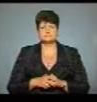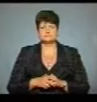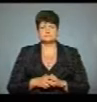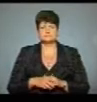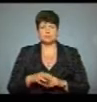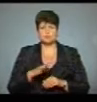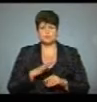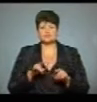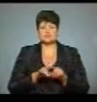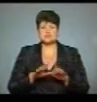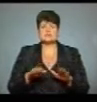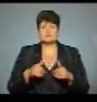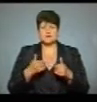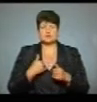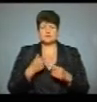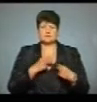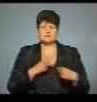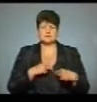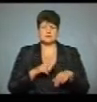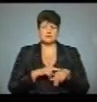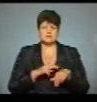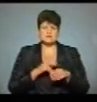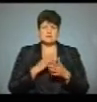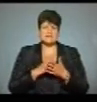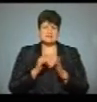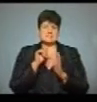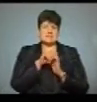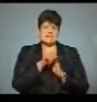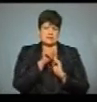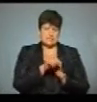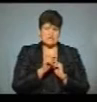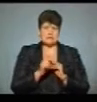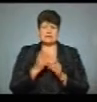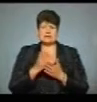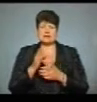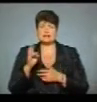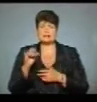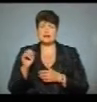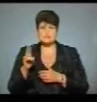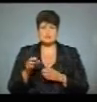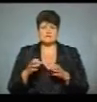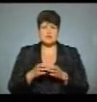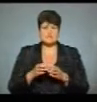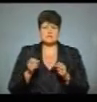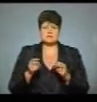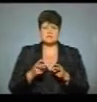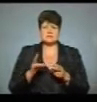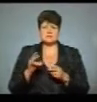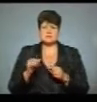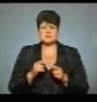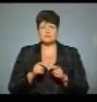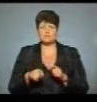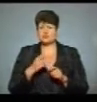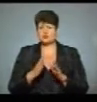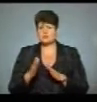Було таке звернення, у нас працівники поліції є всередині, є Нацгвардія, є спецназ, порушень громадського порядку не було,